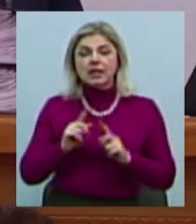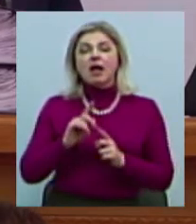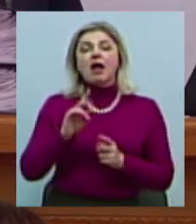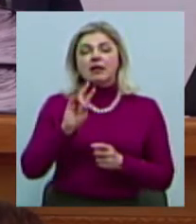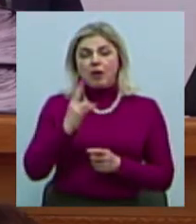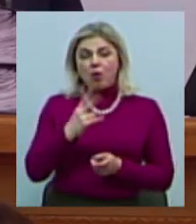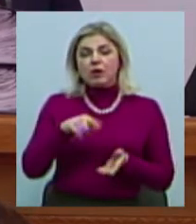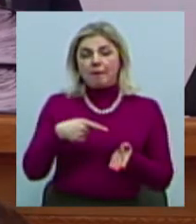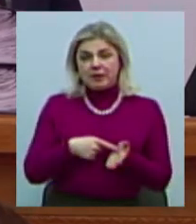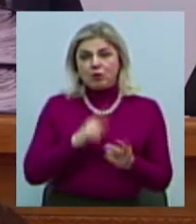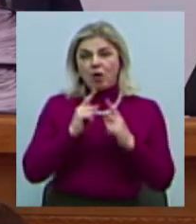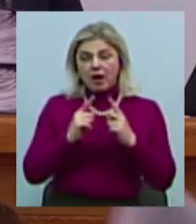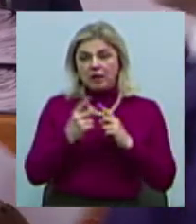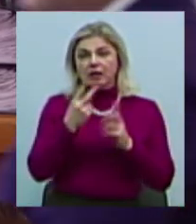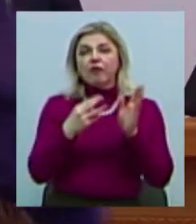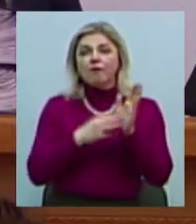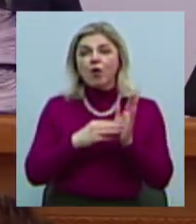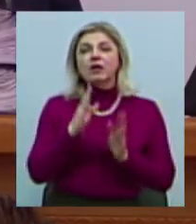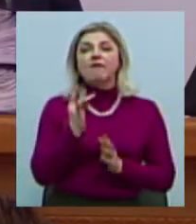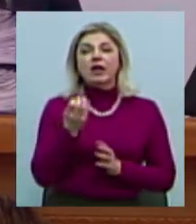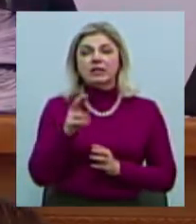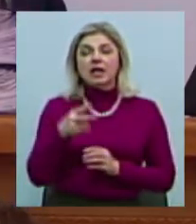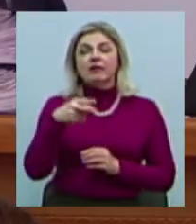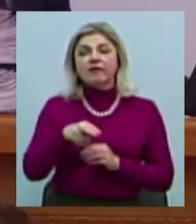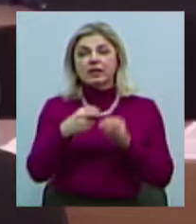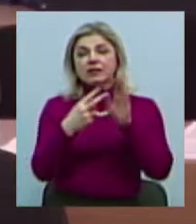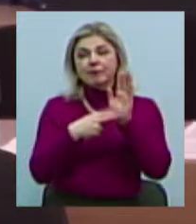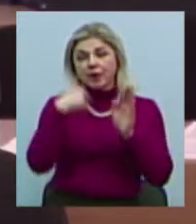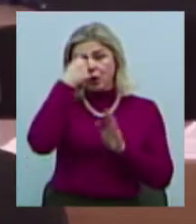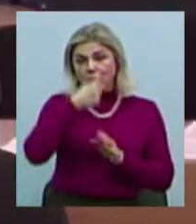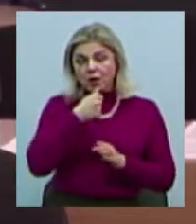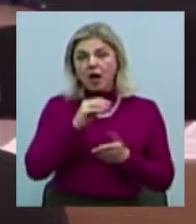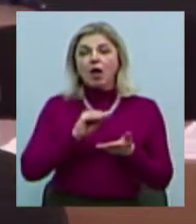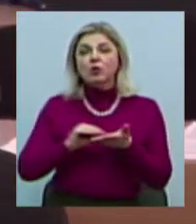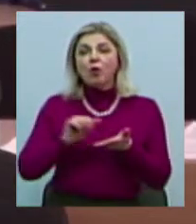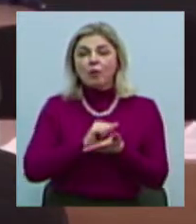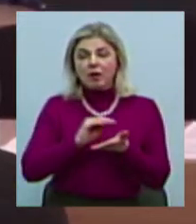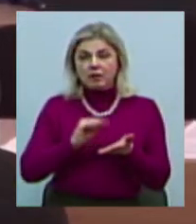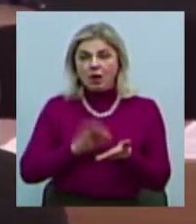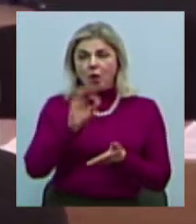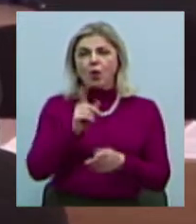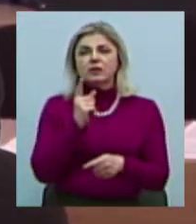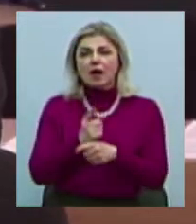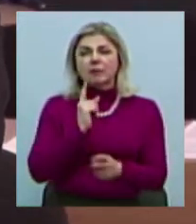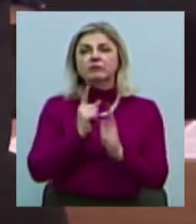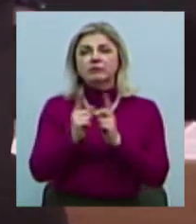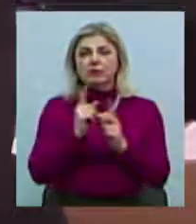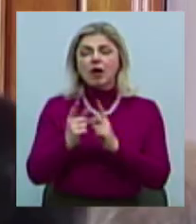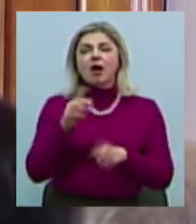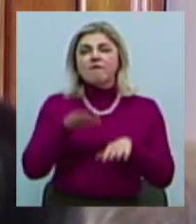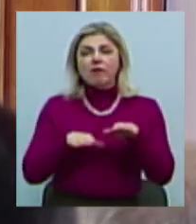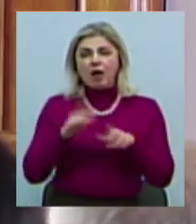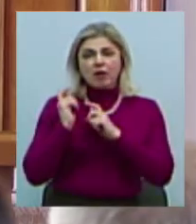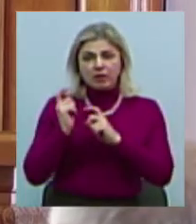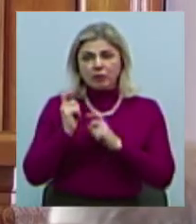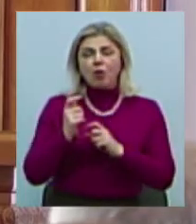від 28 вересня 2017 року. Також у документі містяться рекомендації щодо заборони руху мостом транспорту вагою більше